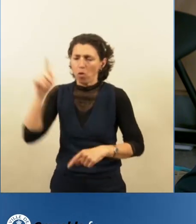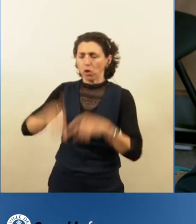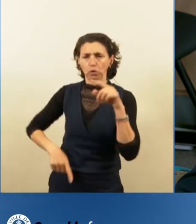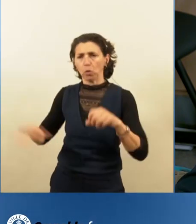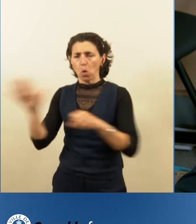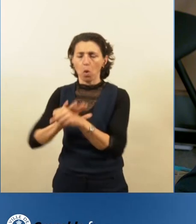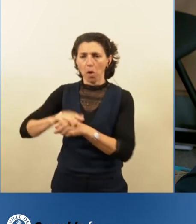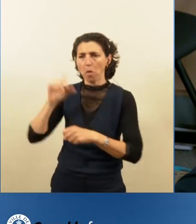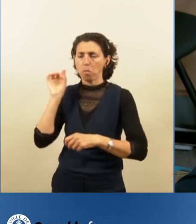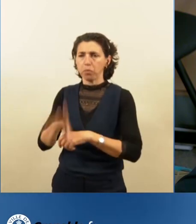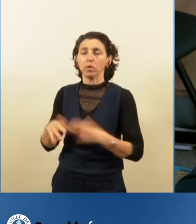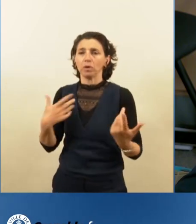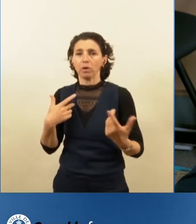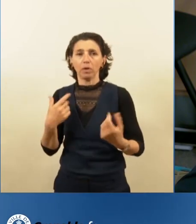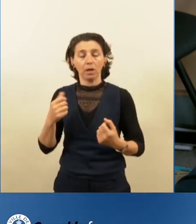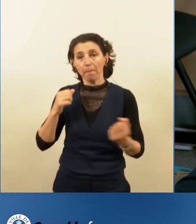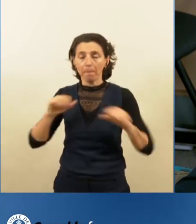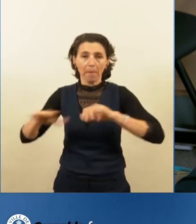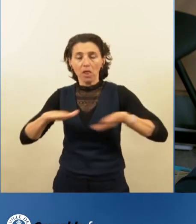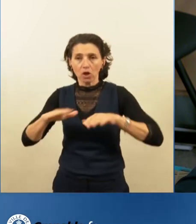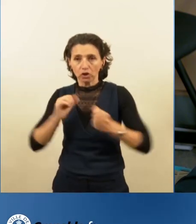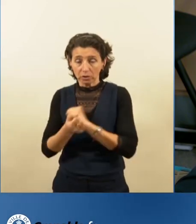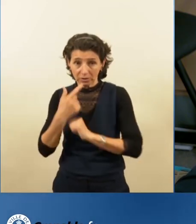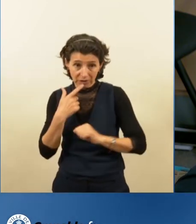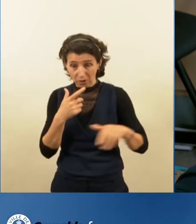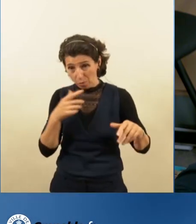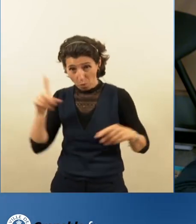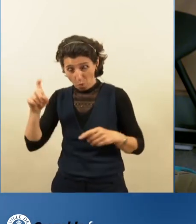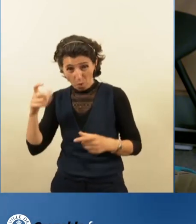une fine et on fait de la contreproduction pour l'eau